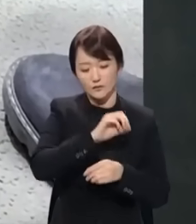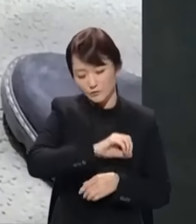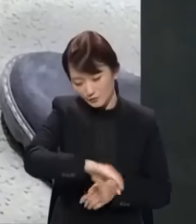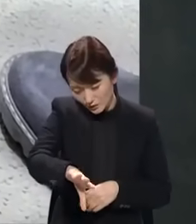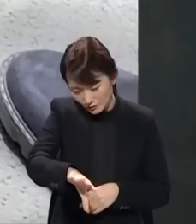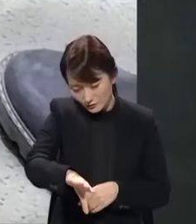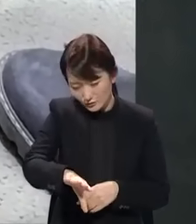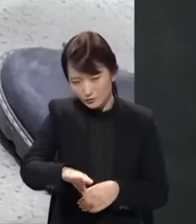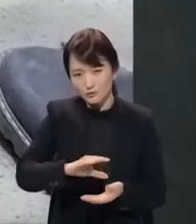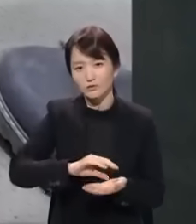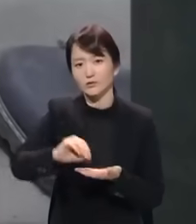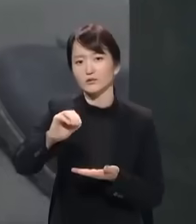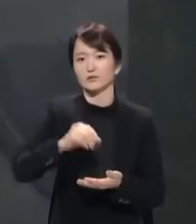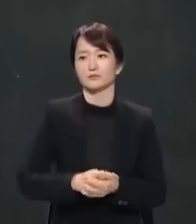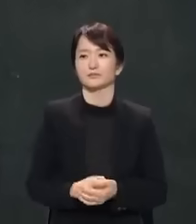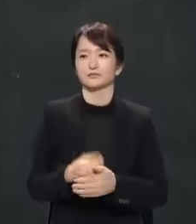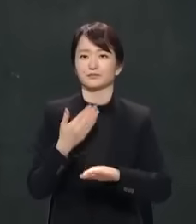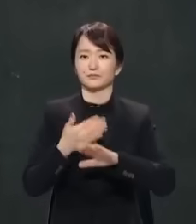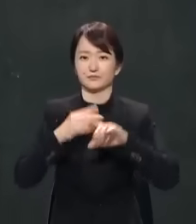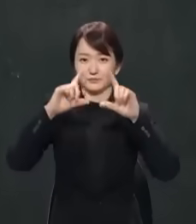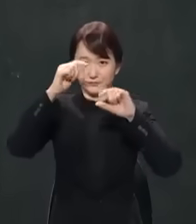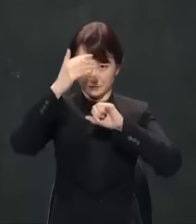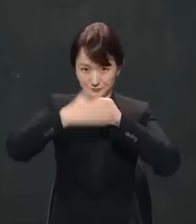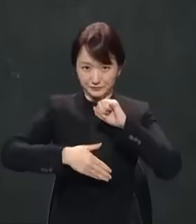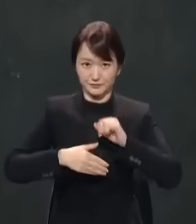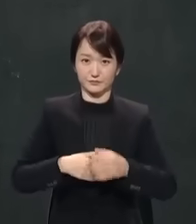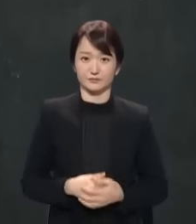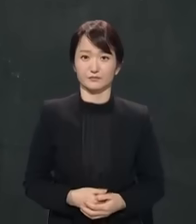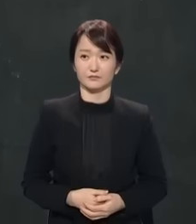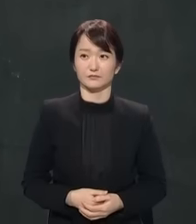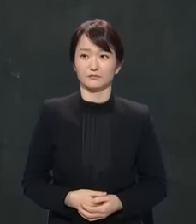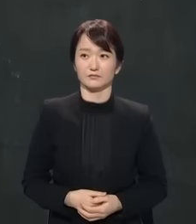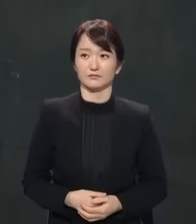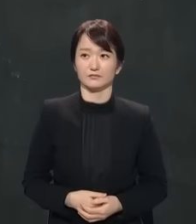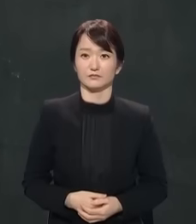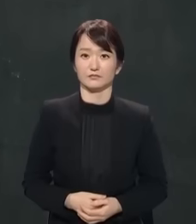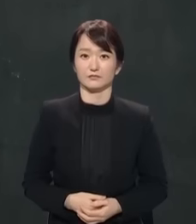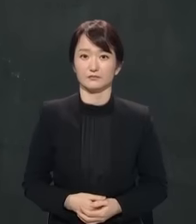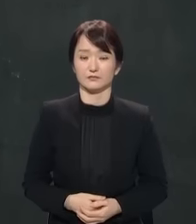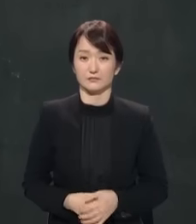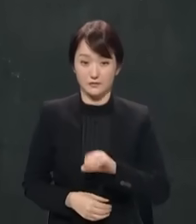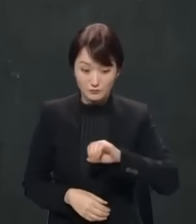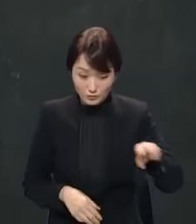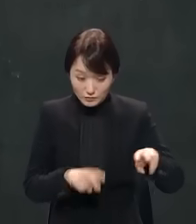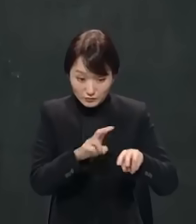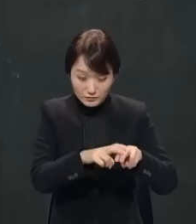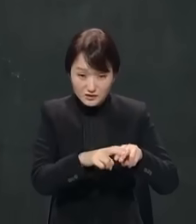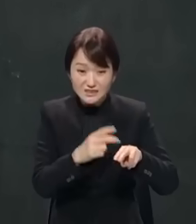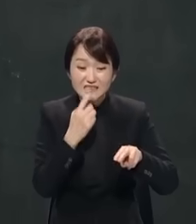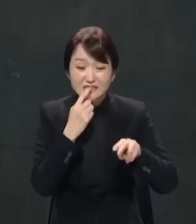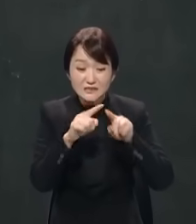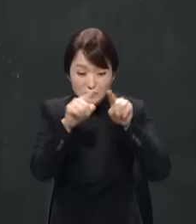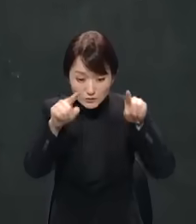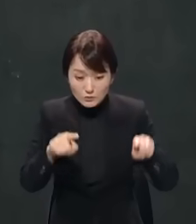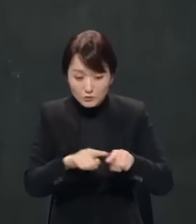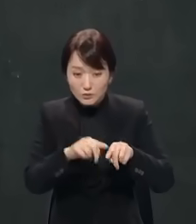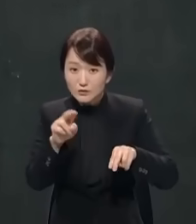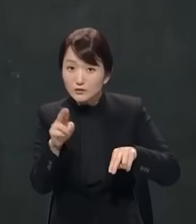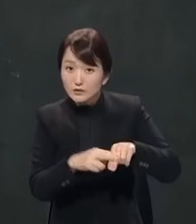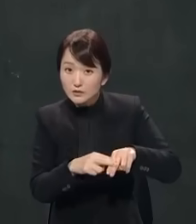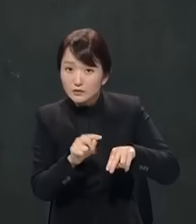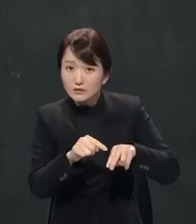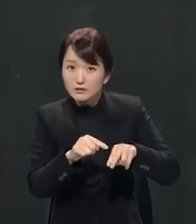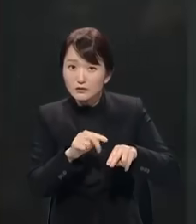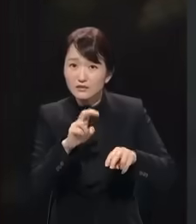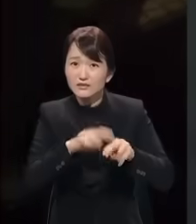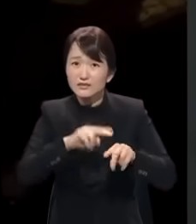갔다는 겁니다. 세상에. 자, 또 다른 사진 보시죠. 자, 이번에는 버려진 의자에 웬 종이 한 장이 붙어있어요. 의자